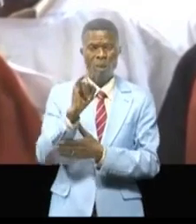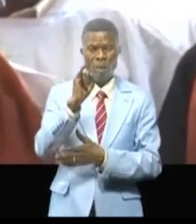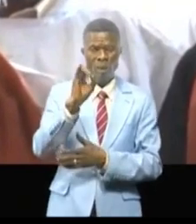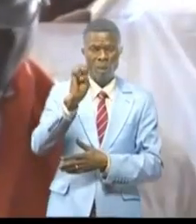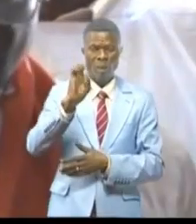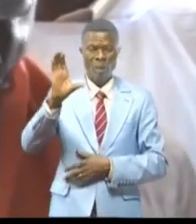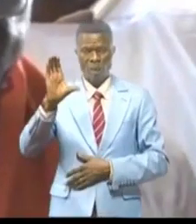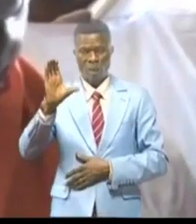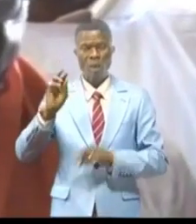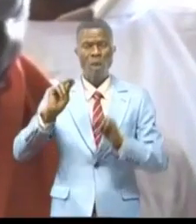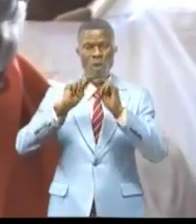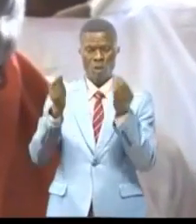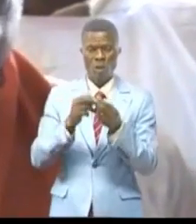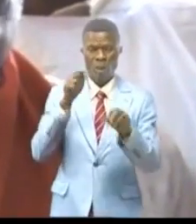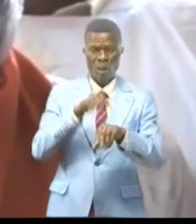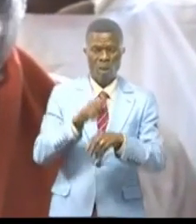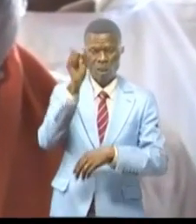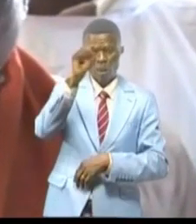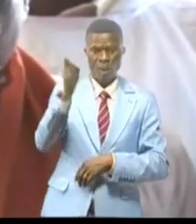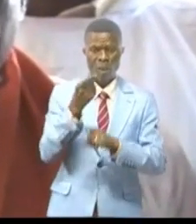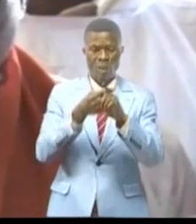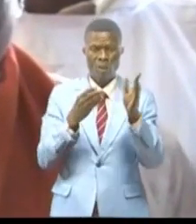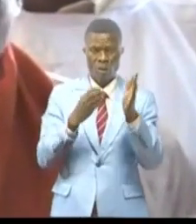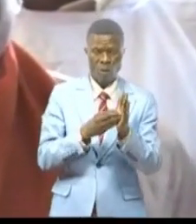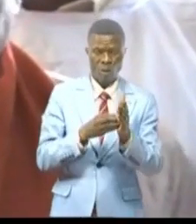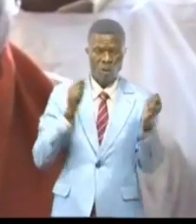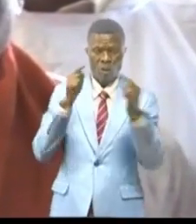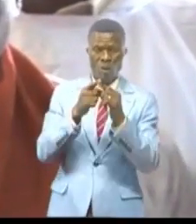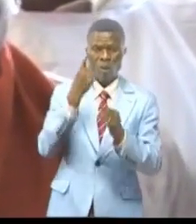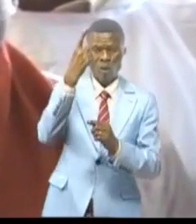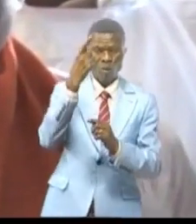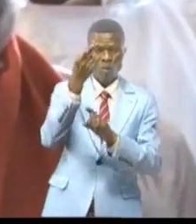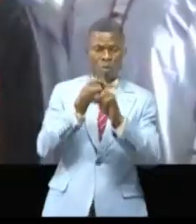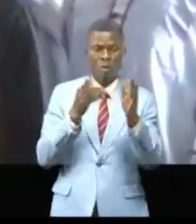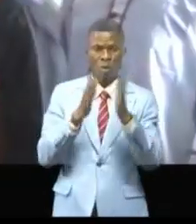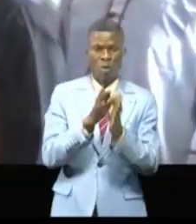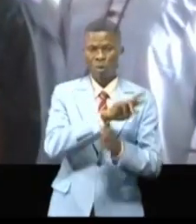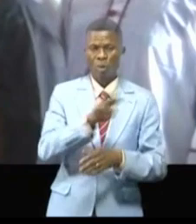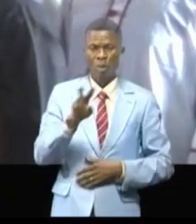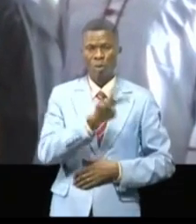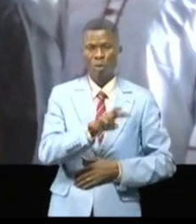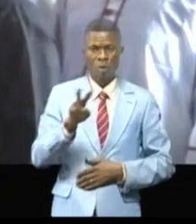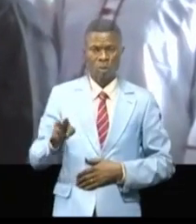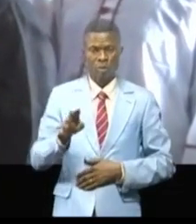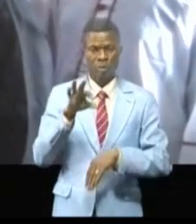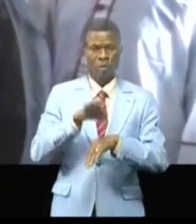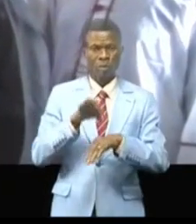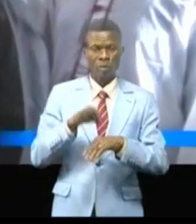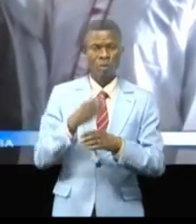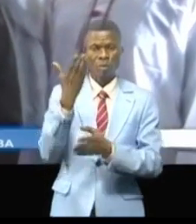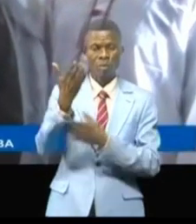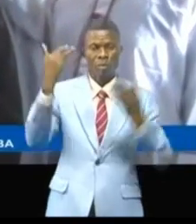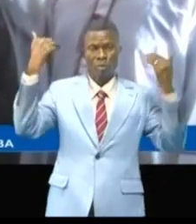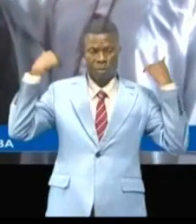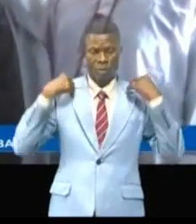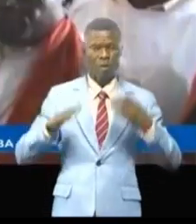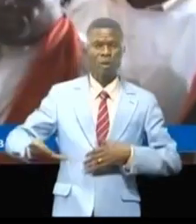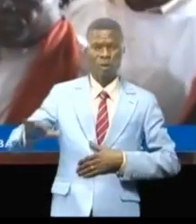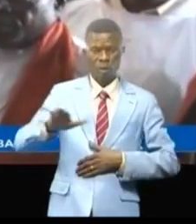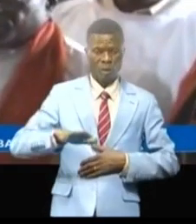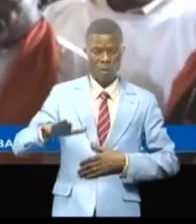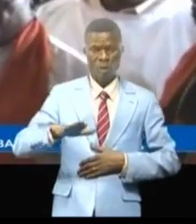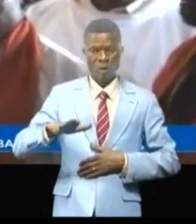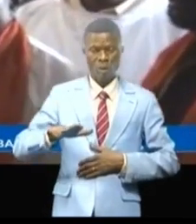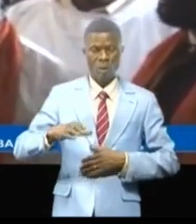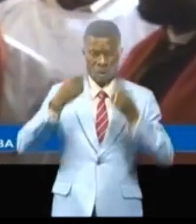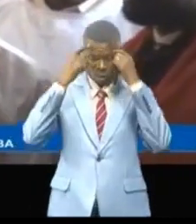ASBL en date du 30 septembre au 1er octobre 2022. Occasion d'appeler les autorités du pays de prendre